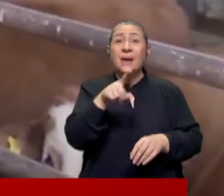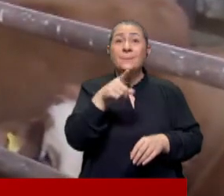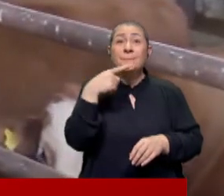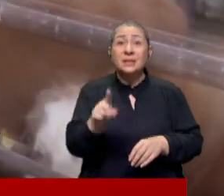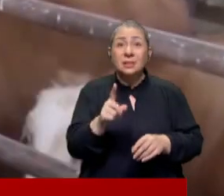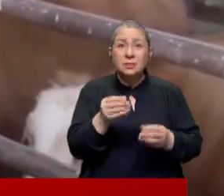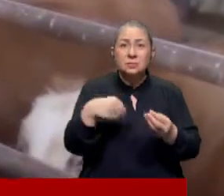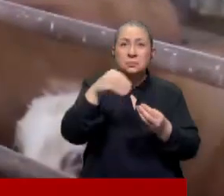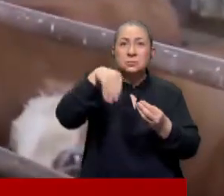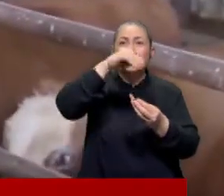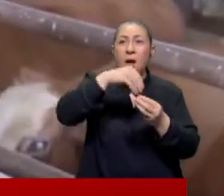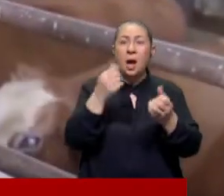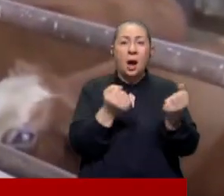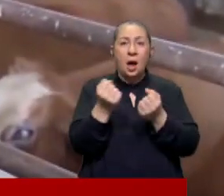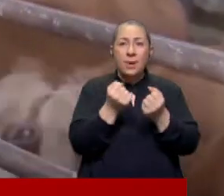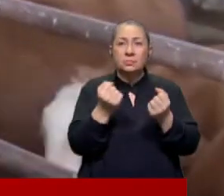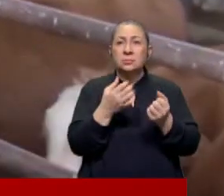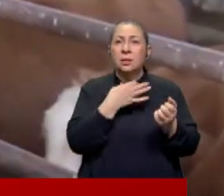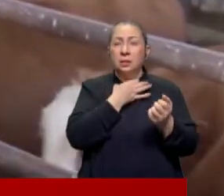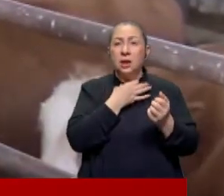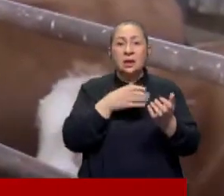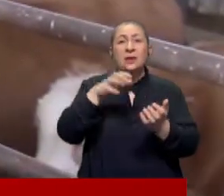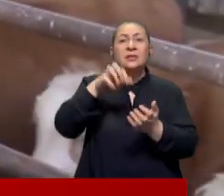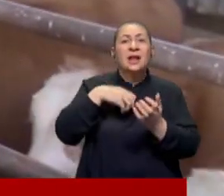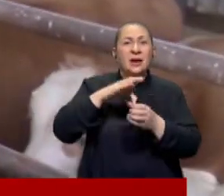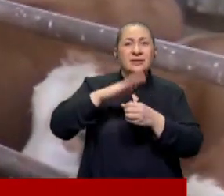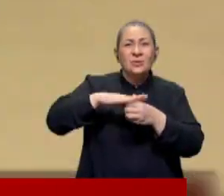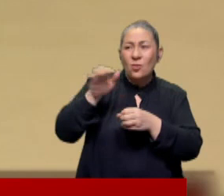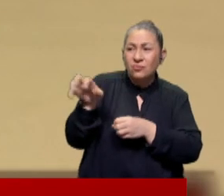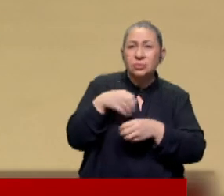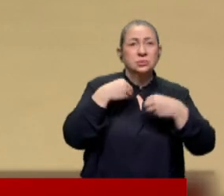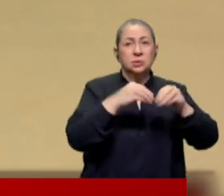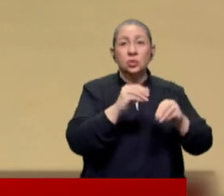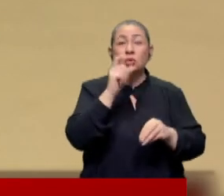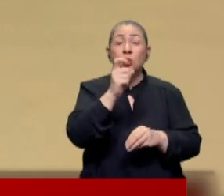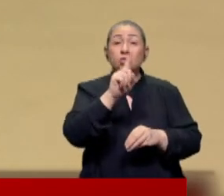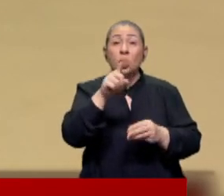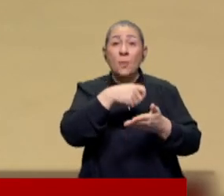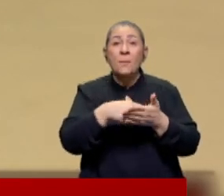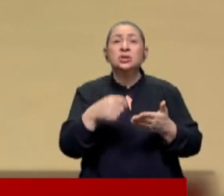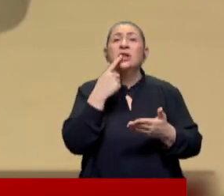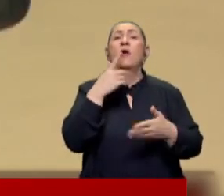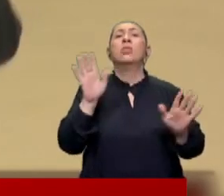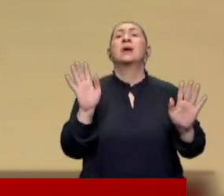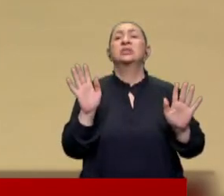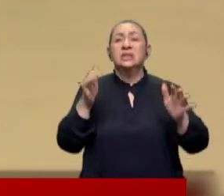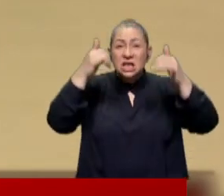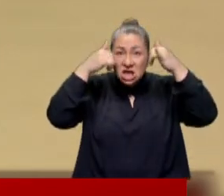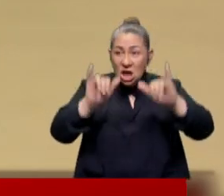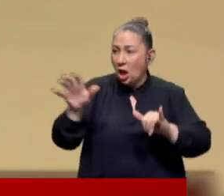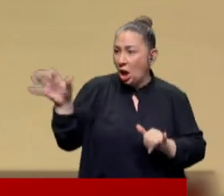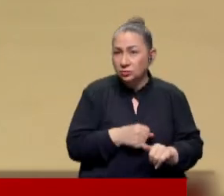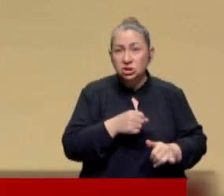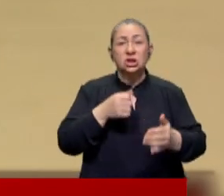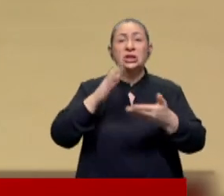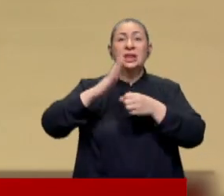lira yaptılar. Ve arabam bağlı. Traktörlerimi de zaten sattılar. 9-10 maaşın lafı bile olmaz. İneği icralık,